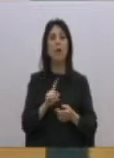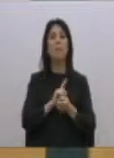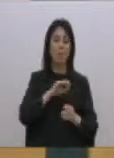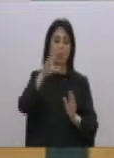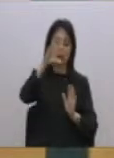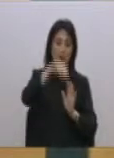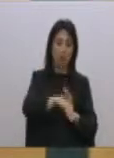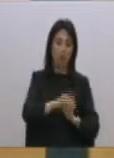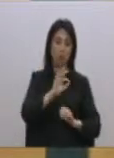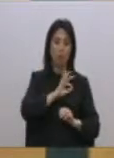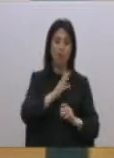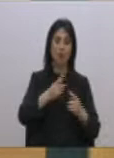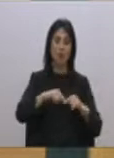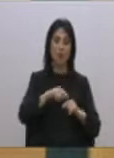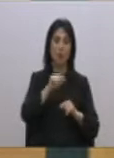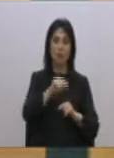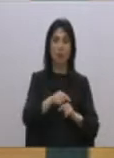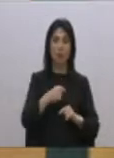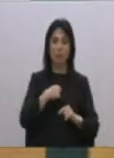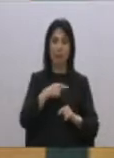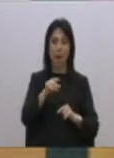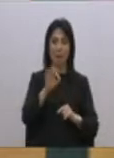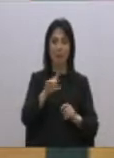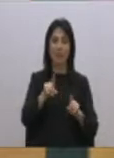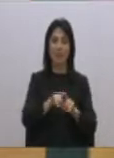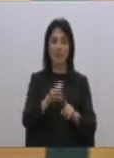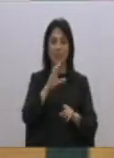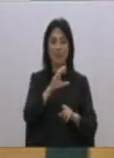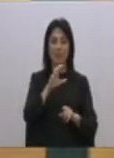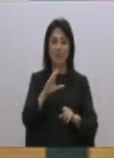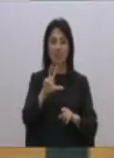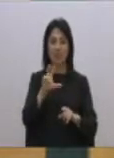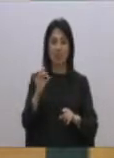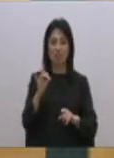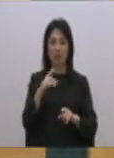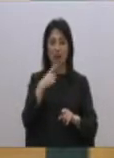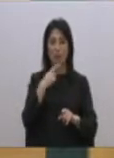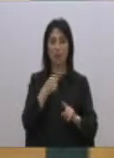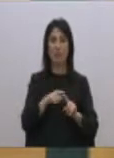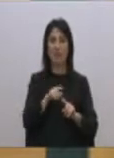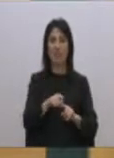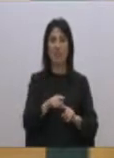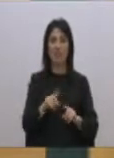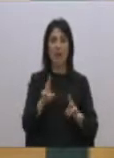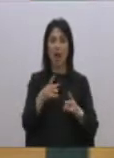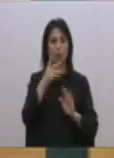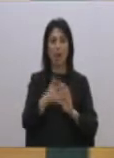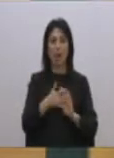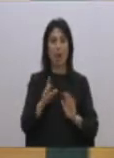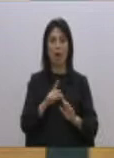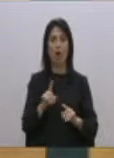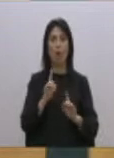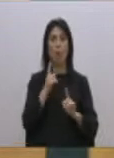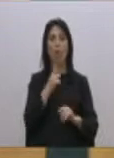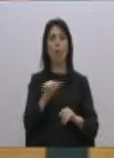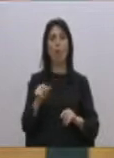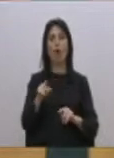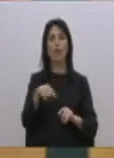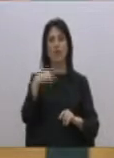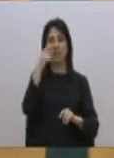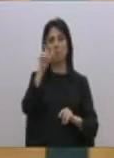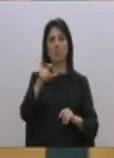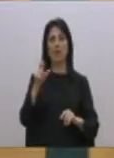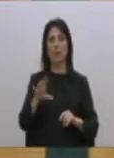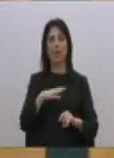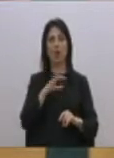enebelie, justitusum. Da, e ca metcoin get amasana ve CCG masat ambobstrom. Ეს ისე არ უნდა იქნეს გაგებული, რომ მხოლოდ ეს პირები